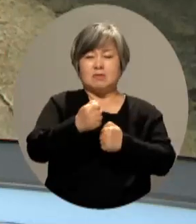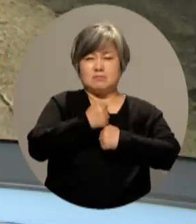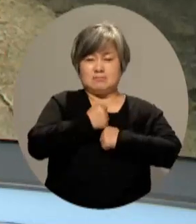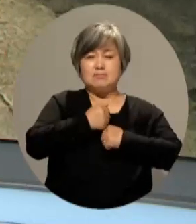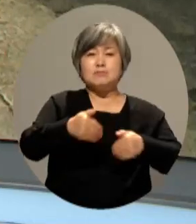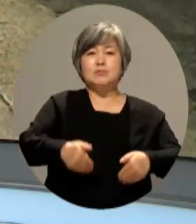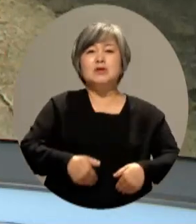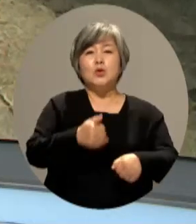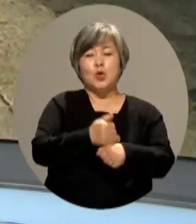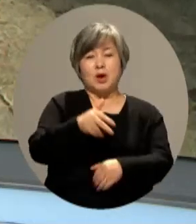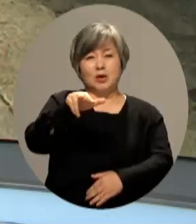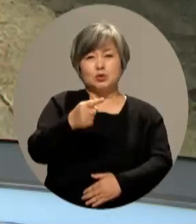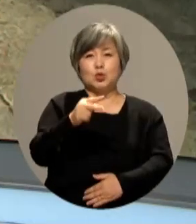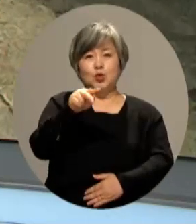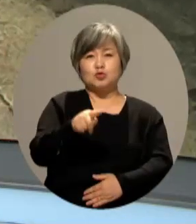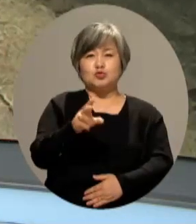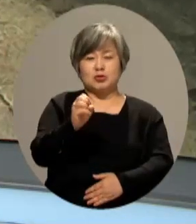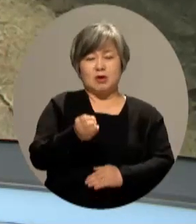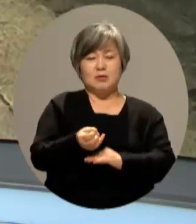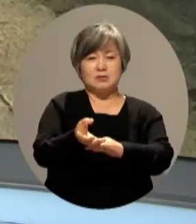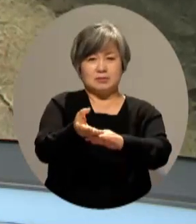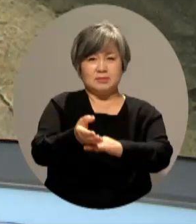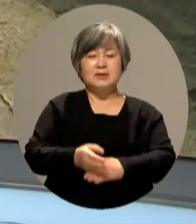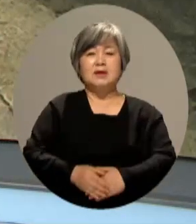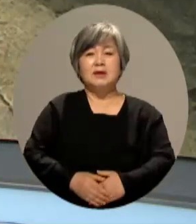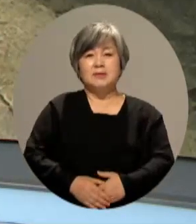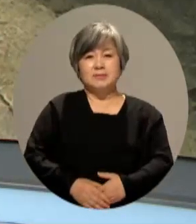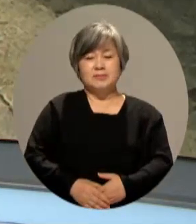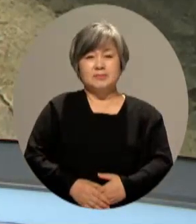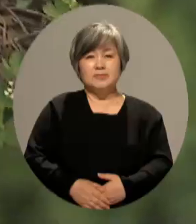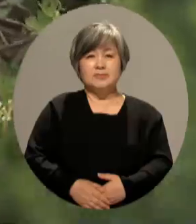필요합니다. 조수영 기자가 취재했습니다.